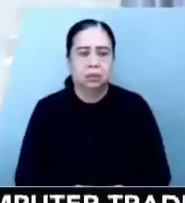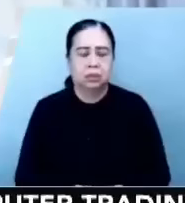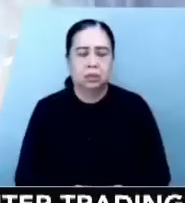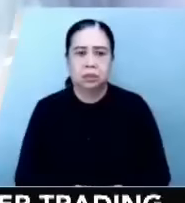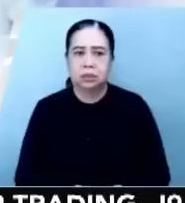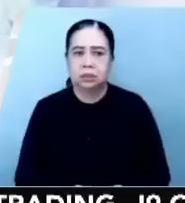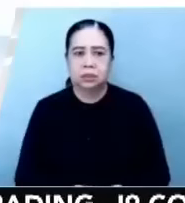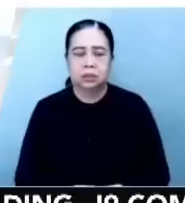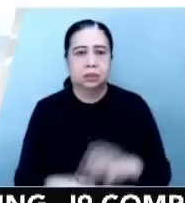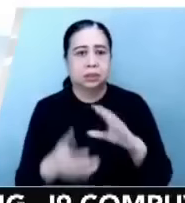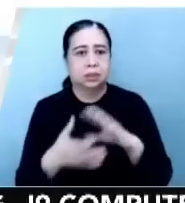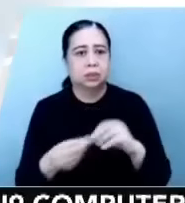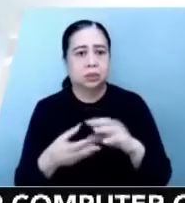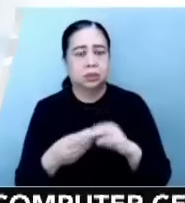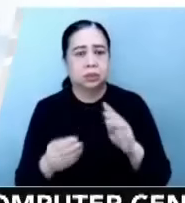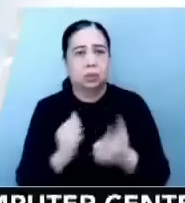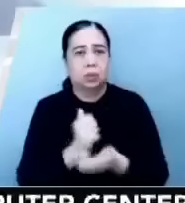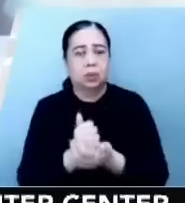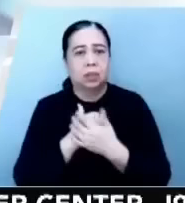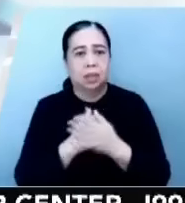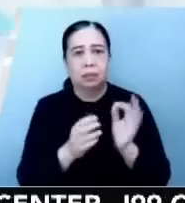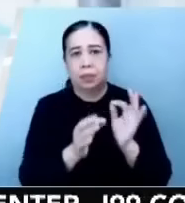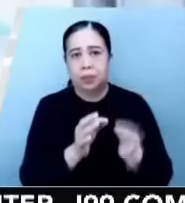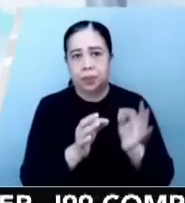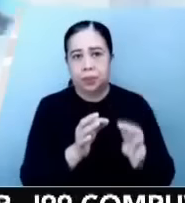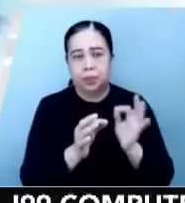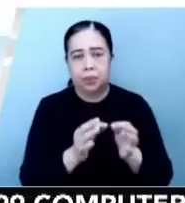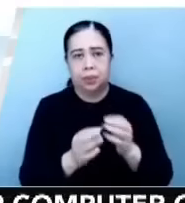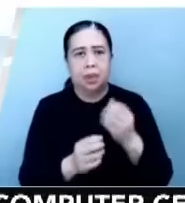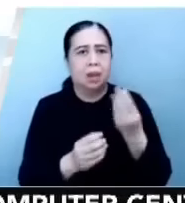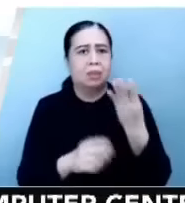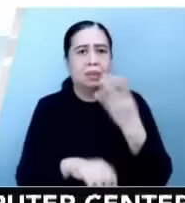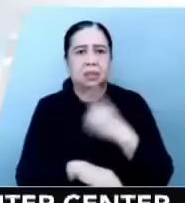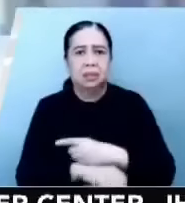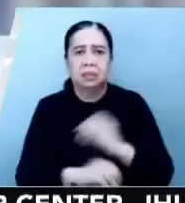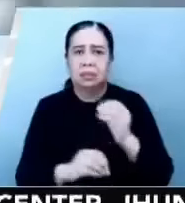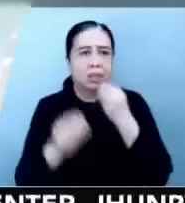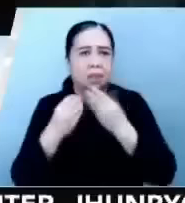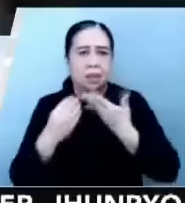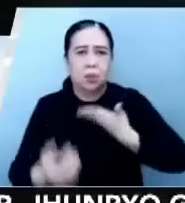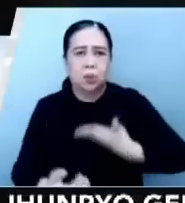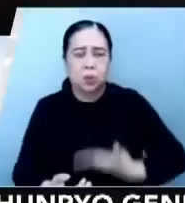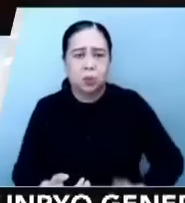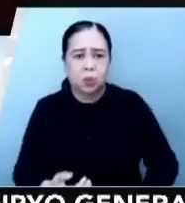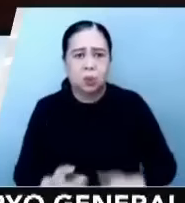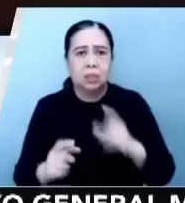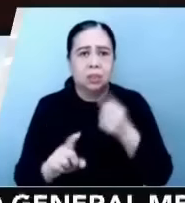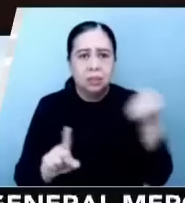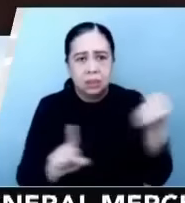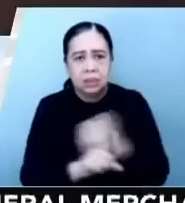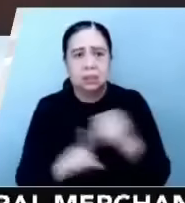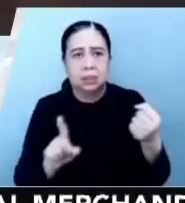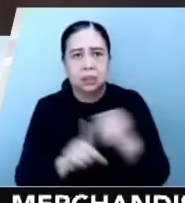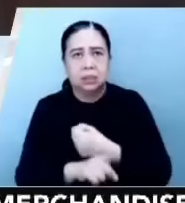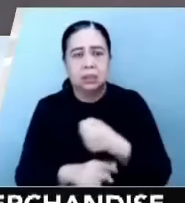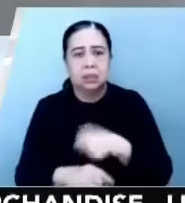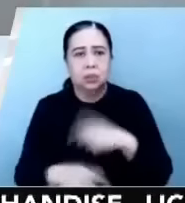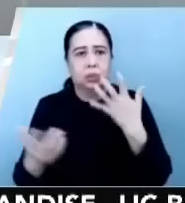Kwento niya sa tulong ng interpreter, ilang araw na siyang walang kain at sinasaktan ng mga nagkulong sa